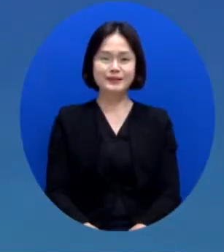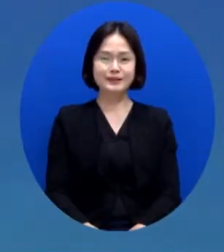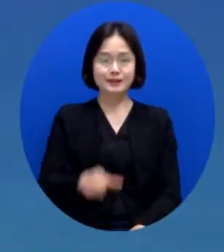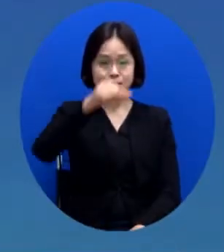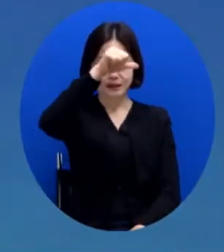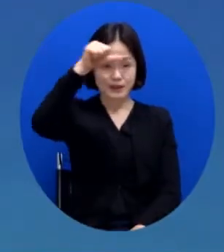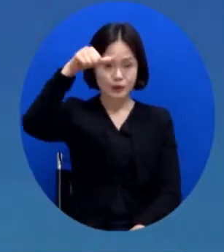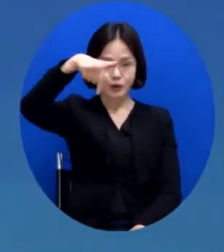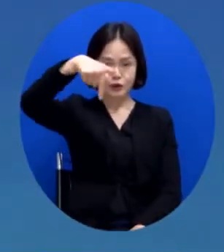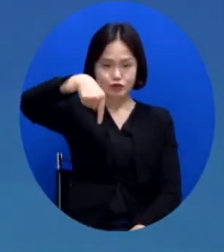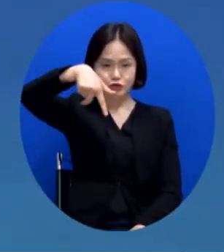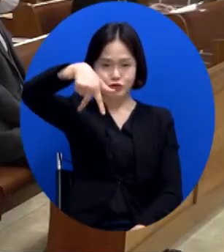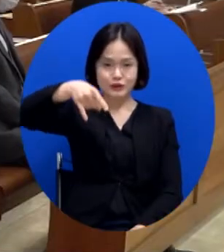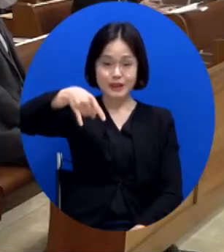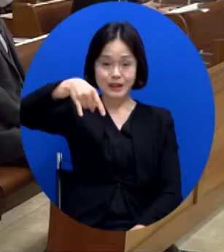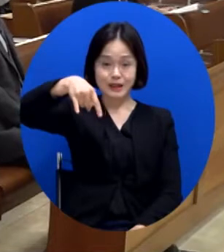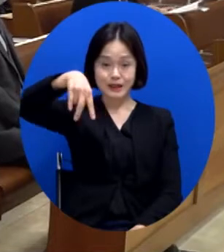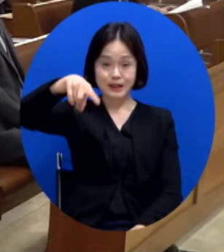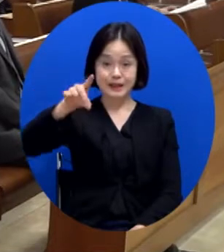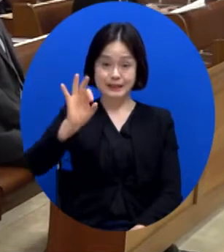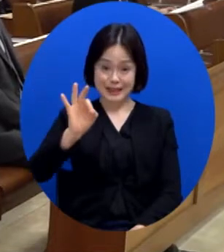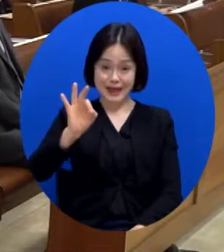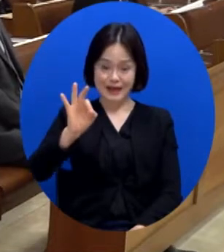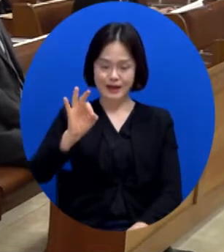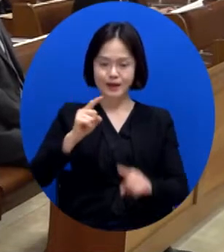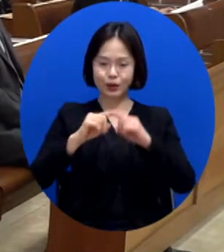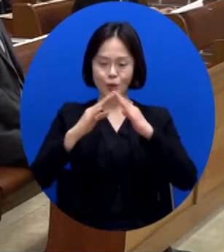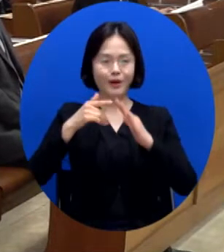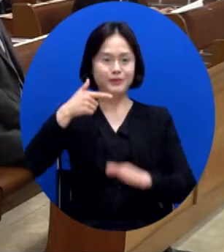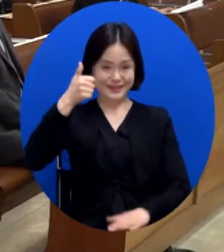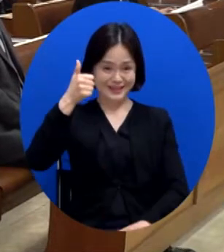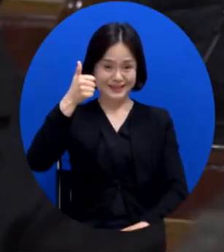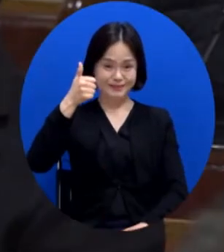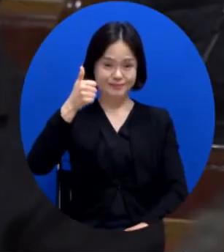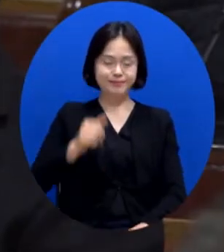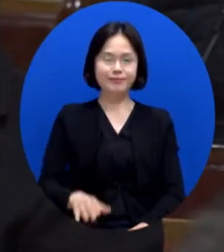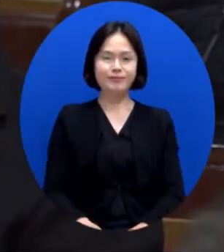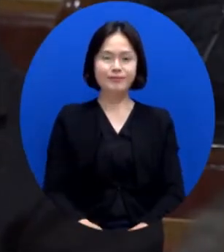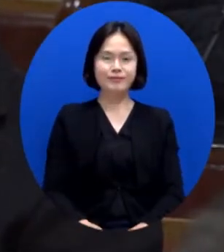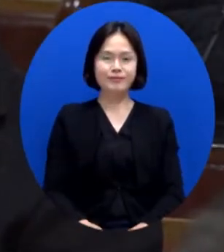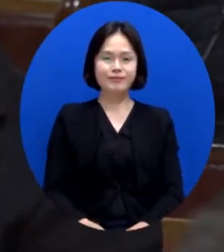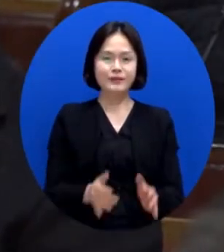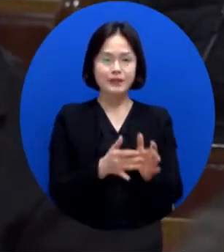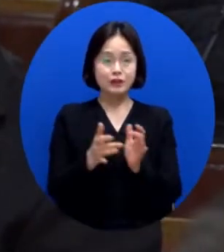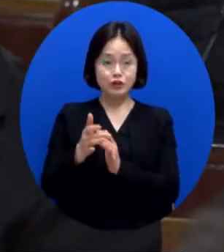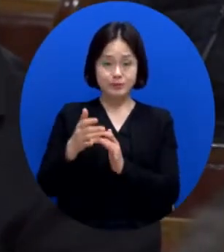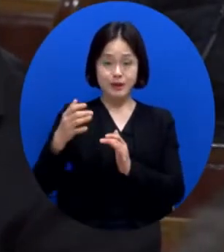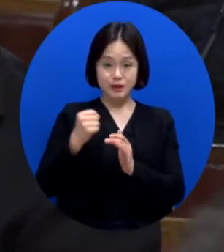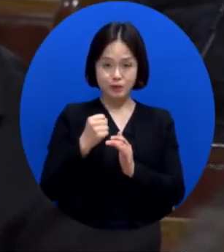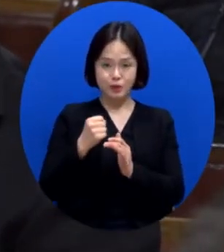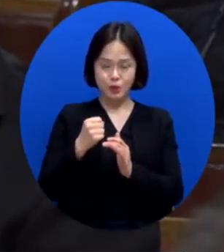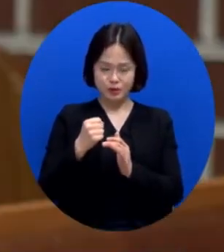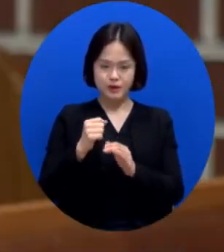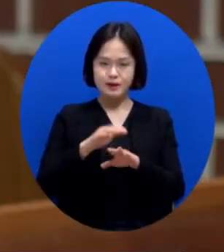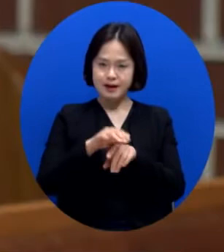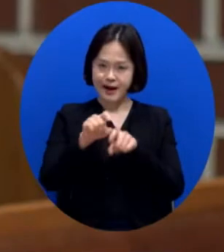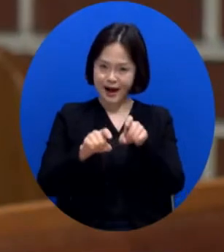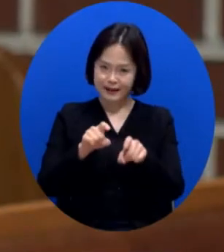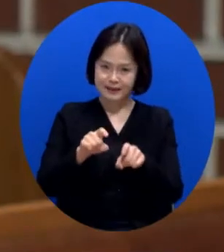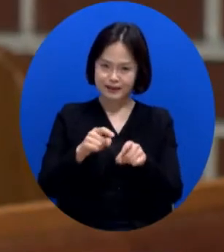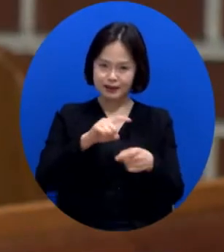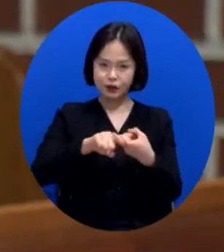패 구제 상 목사 4는 지역 4패의 부흥 의 물결로 발돋움 해 나가는 연합회가 되도록 최선의 삶을 살아가자 고